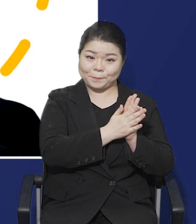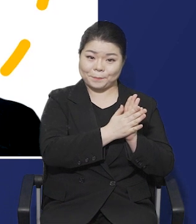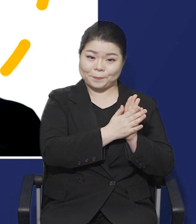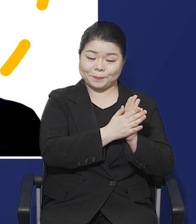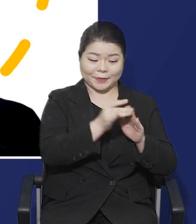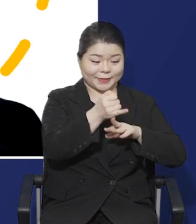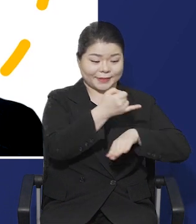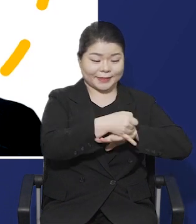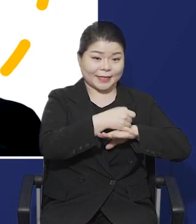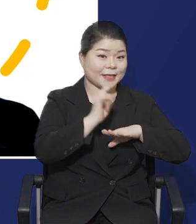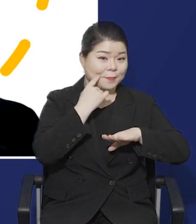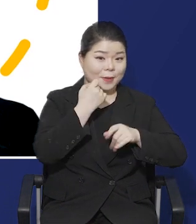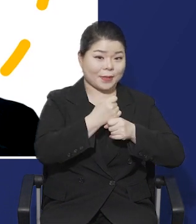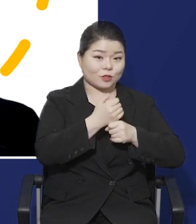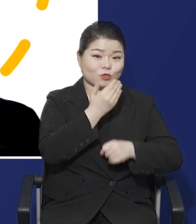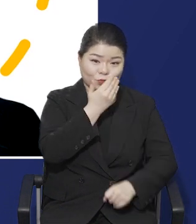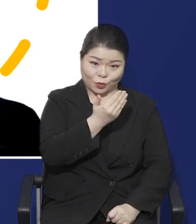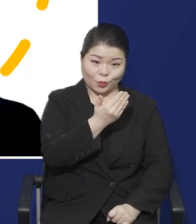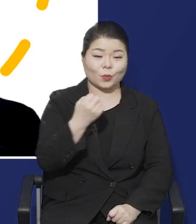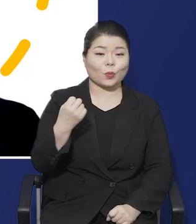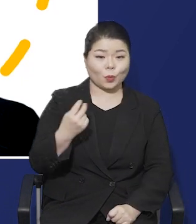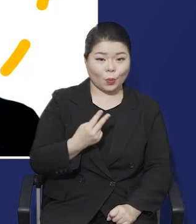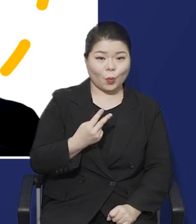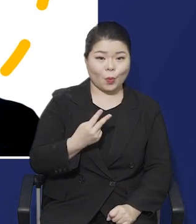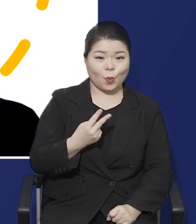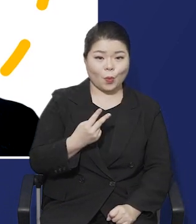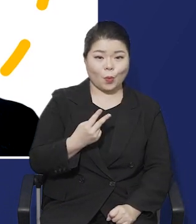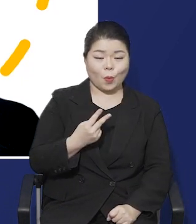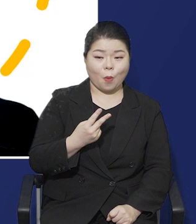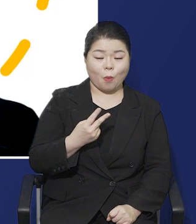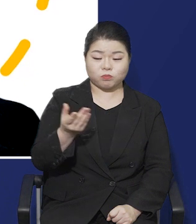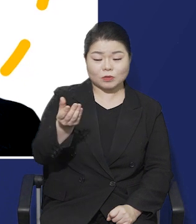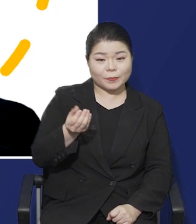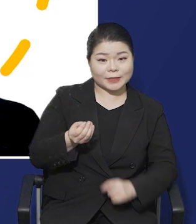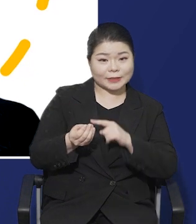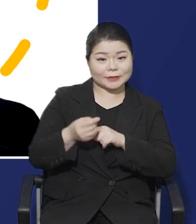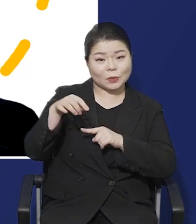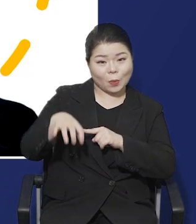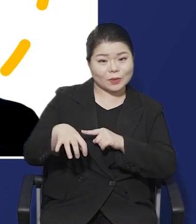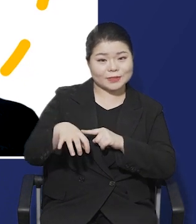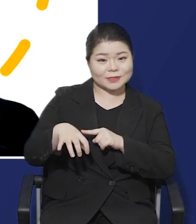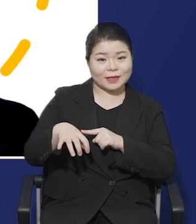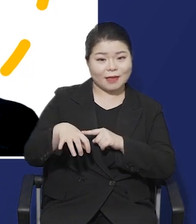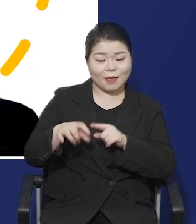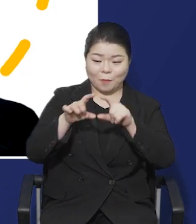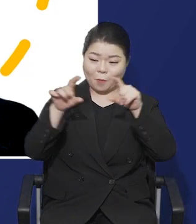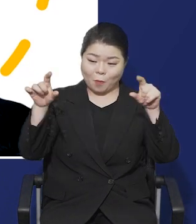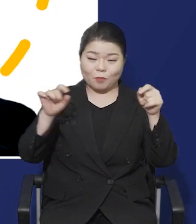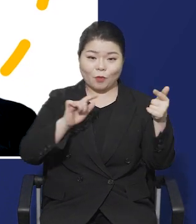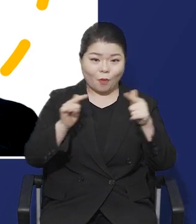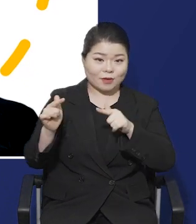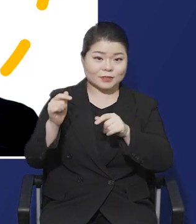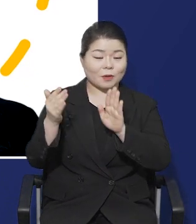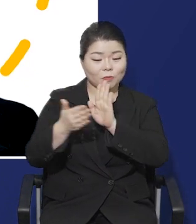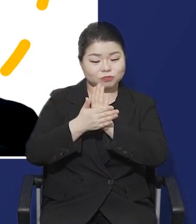부스 디자인을 하는 그런 방법도 있고, 아니면은 패키지 부스를 얻어서 그 부스에다가 내부 인테리어를 하는 그런 케이스도